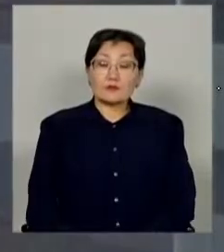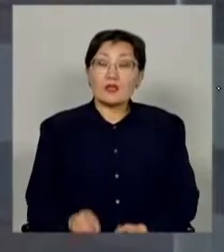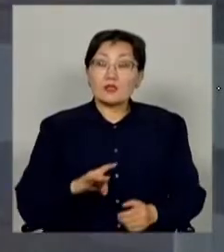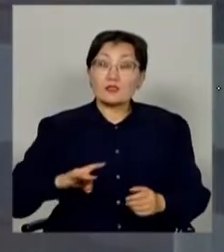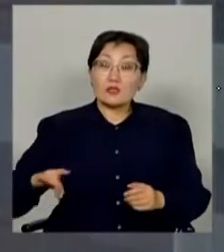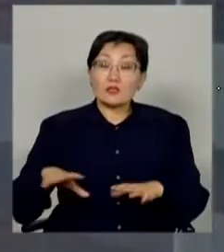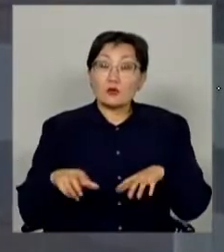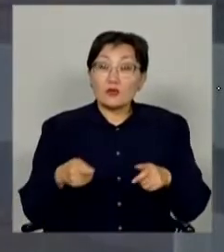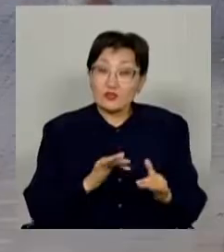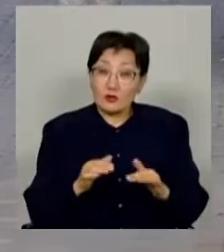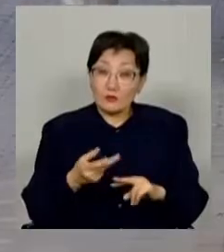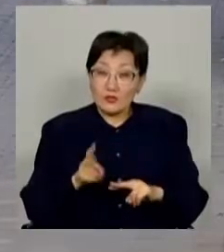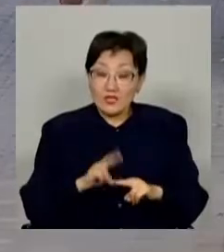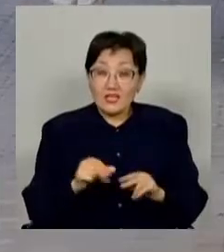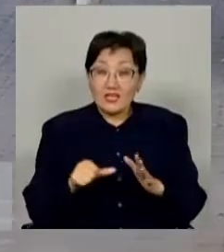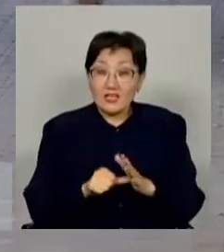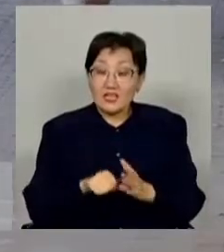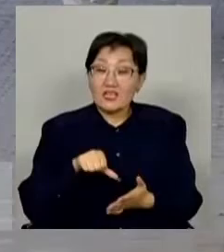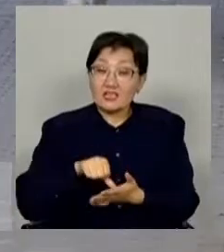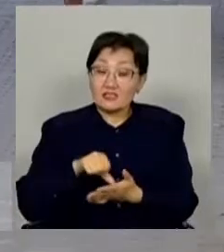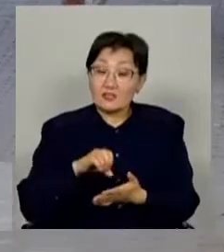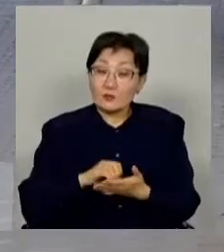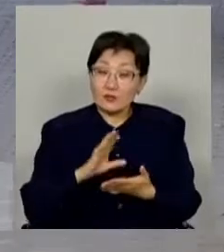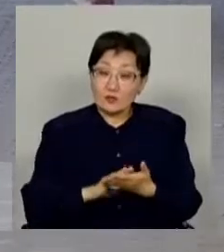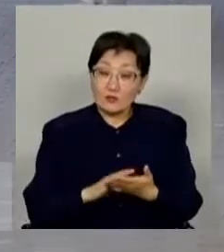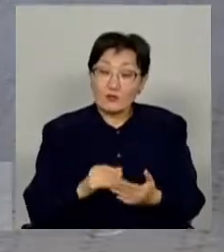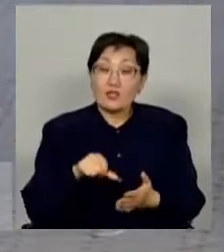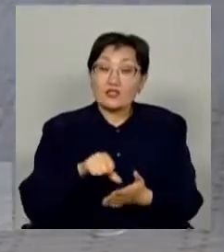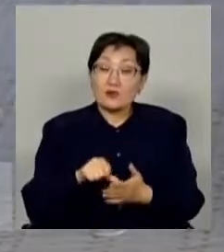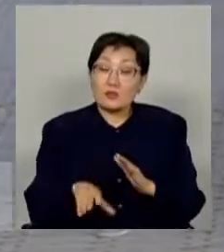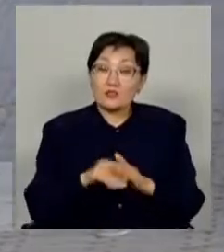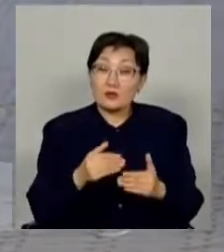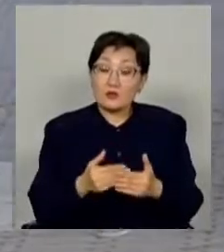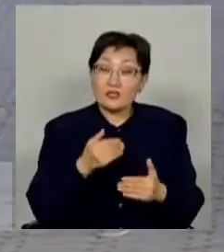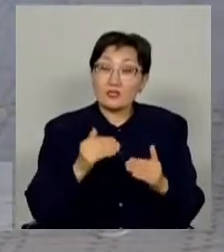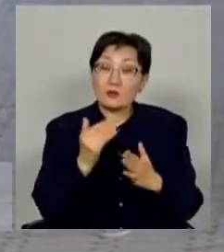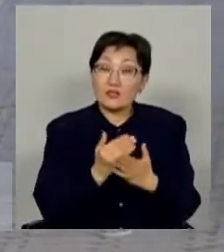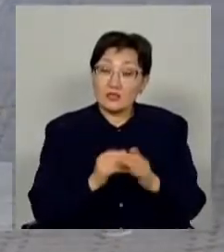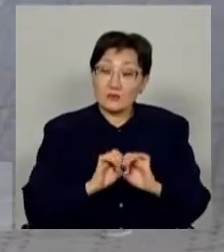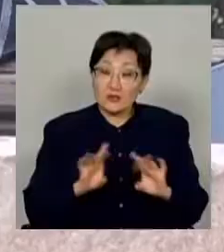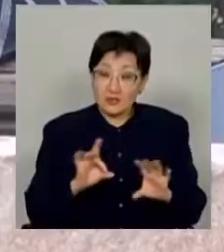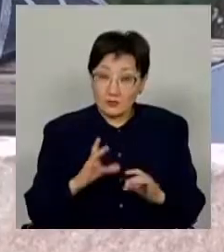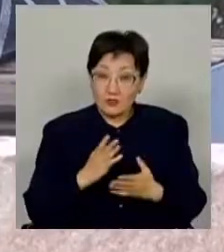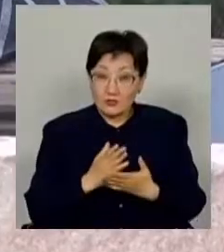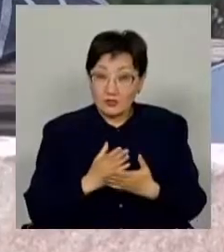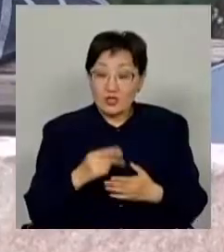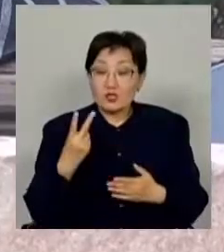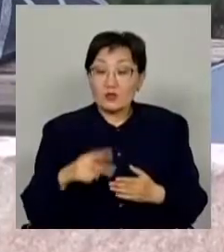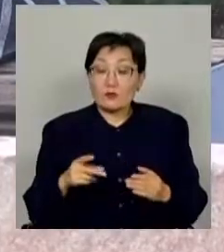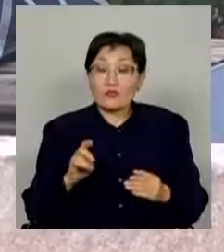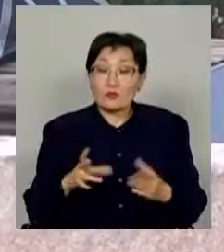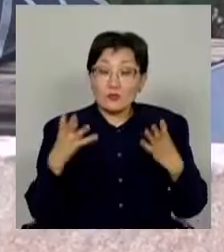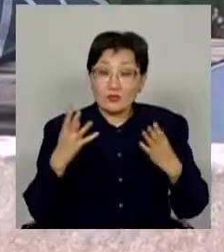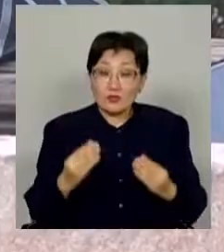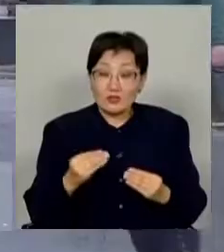Республика президентін сайлауға 6 кандидат тіркелген. Қазір үміткерлердің сайлау алды бағдарламалары таныстырылып жатыр. Ал 20